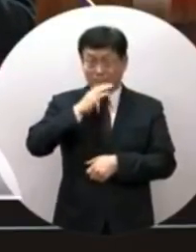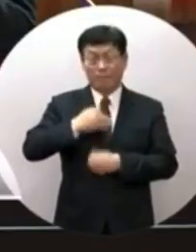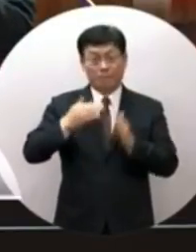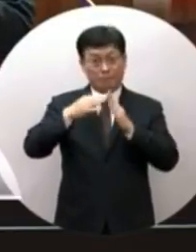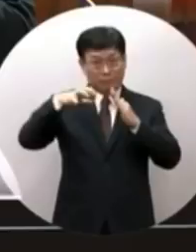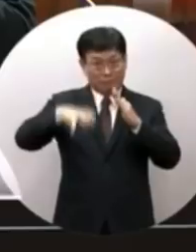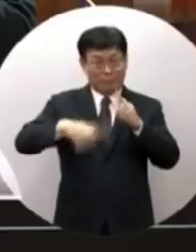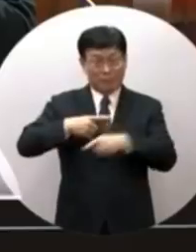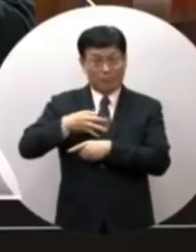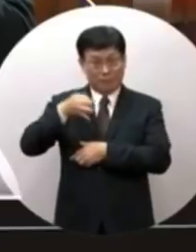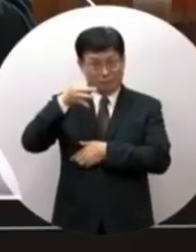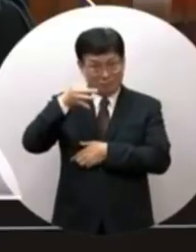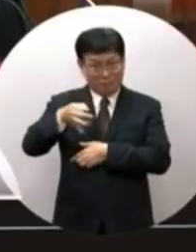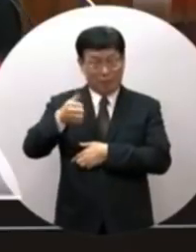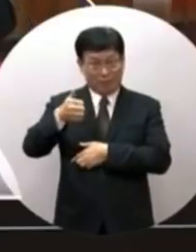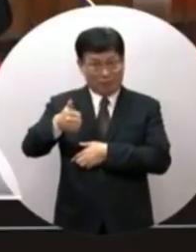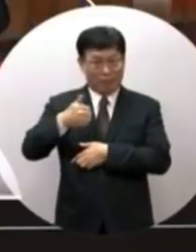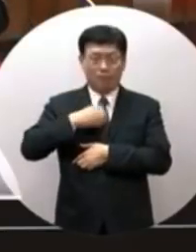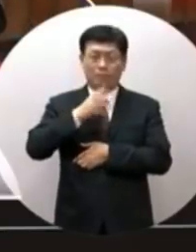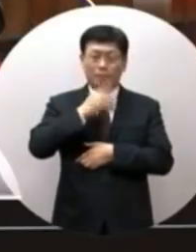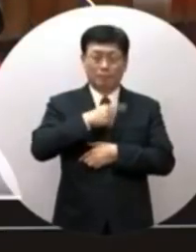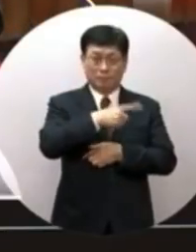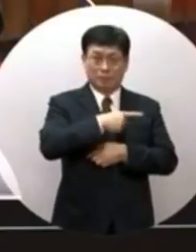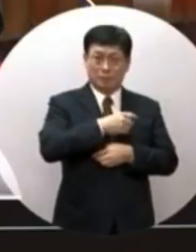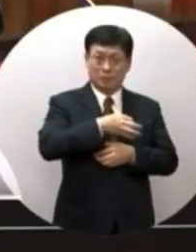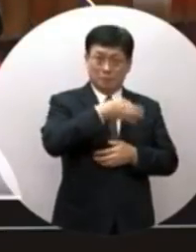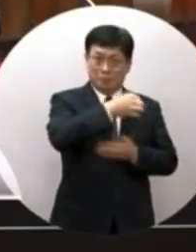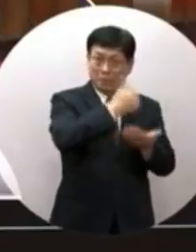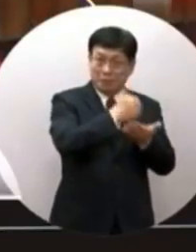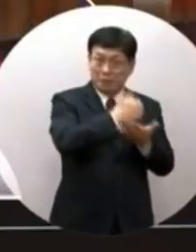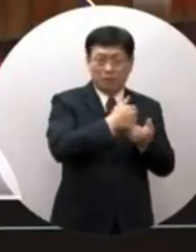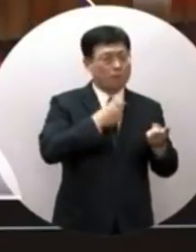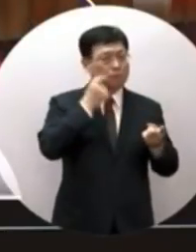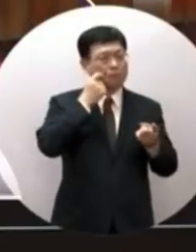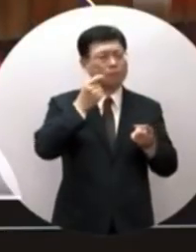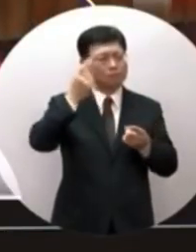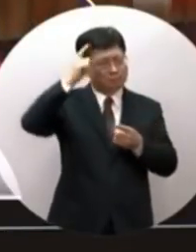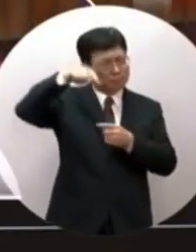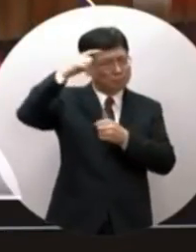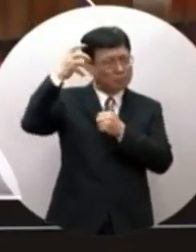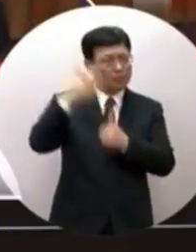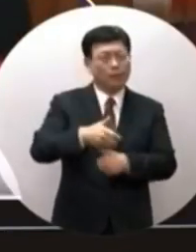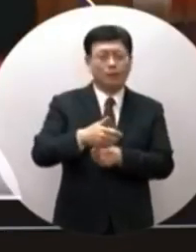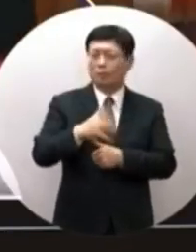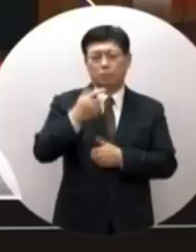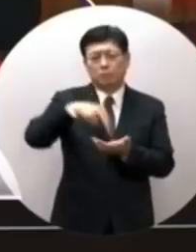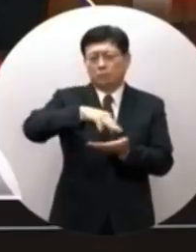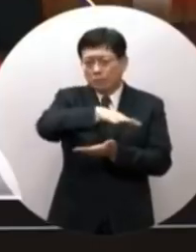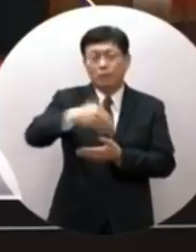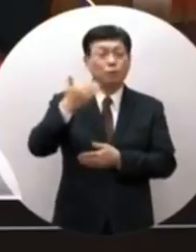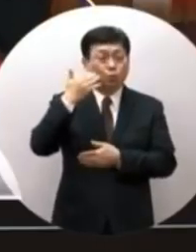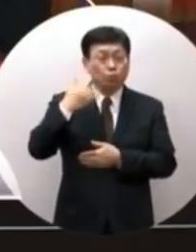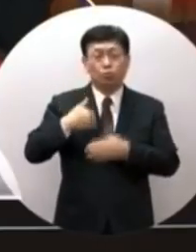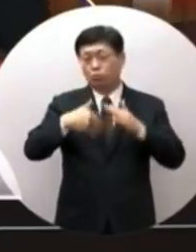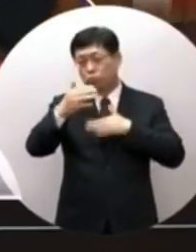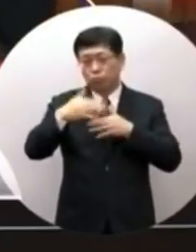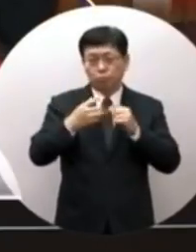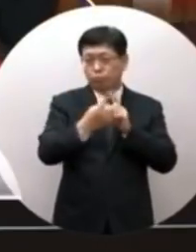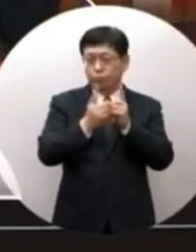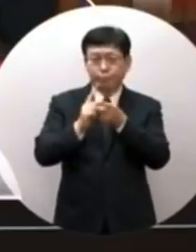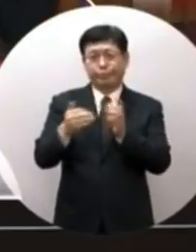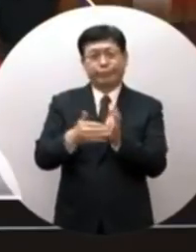屋，万金买出兵，是咱台湾加咱几十年的国威。我没有什么异常，只要大家和